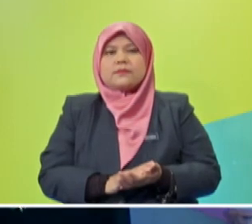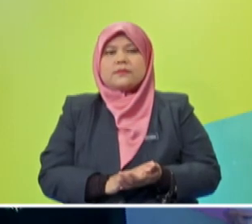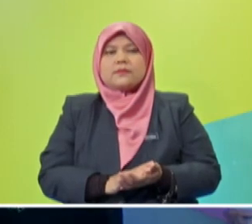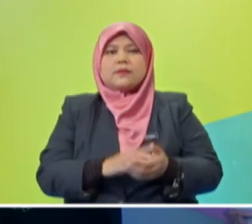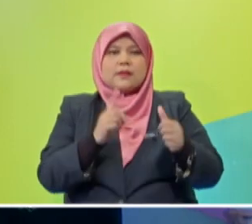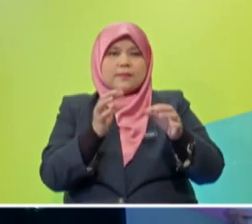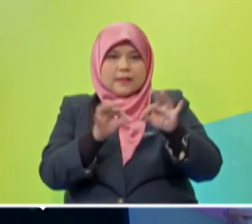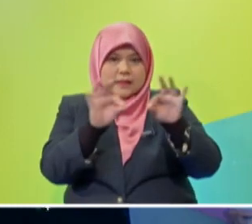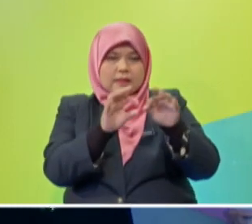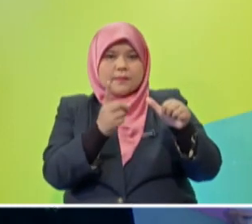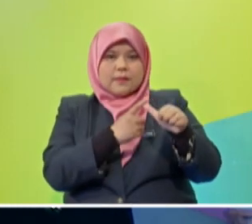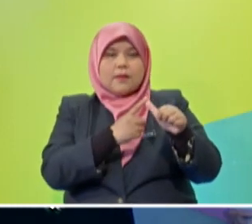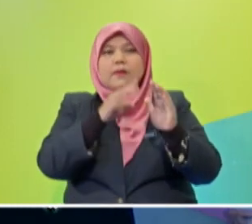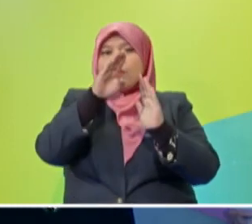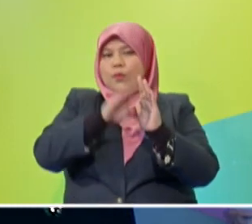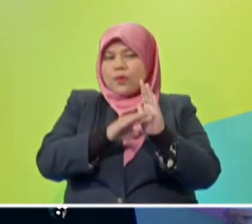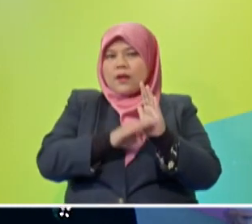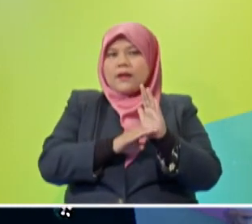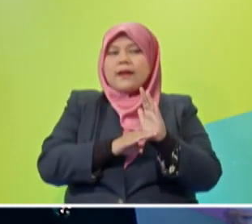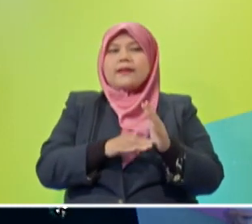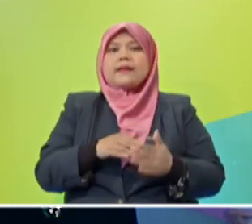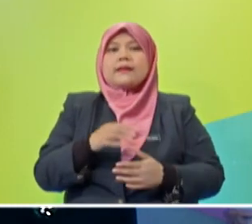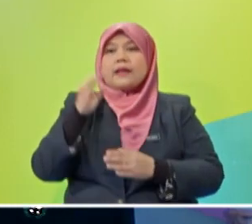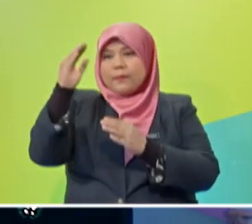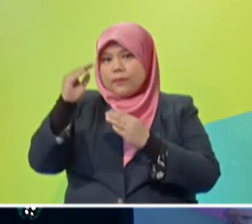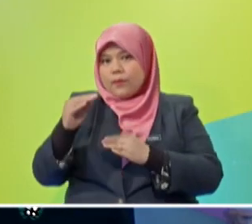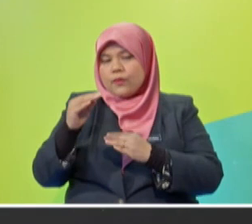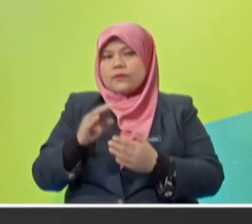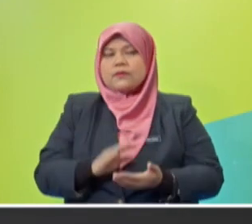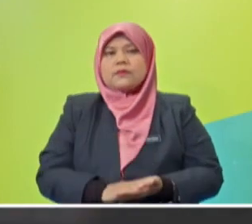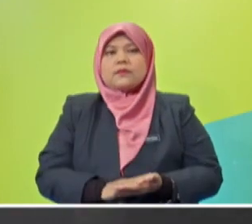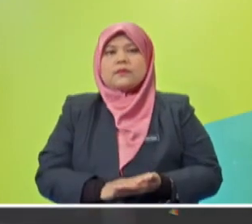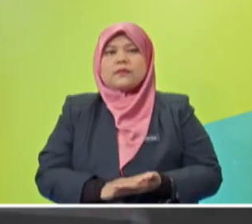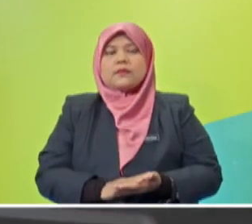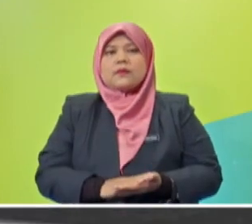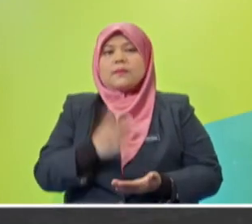yang pertama, iaitu pengurangan import. Okey, untuk pengurangan import,